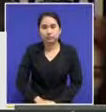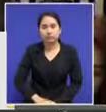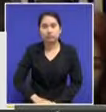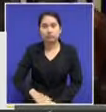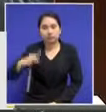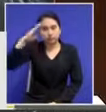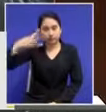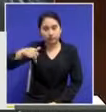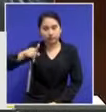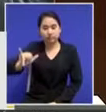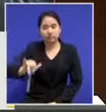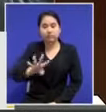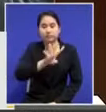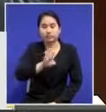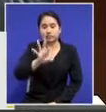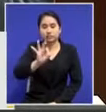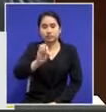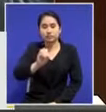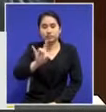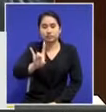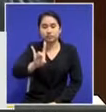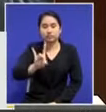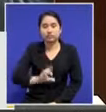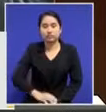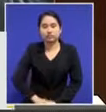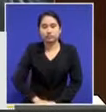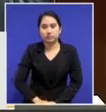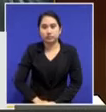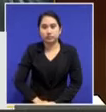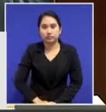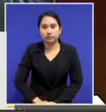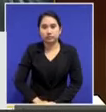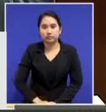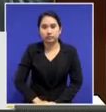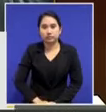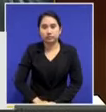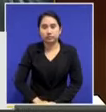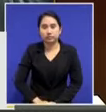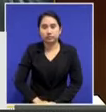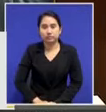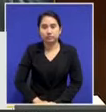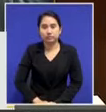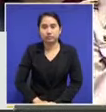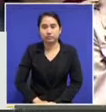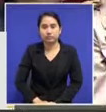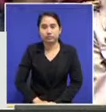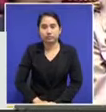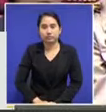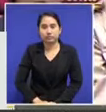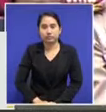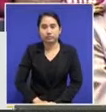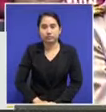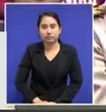ครับ 498นายวิรัตวรศิริน วรศิริน